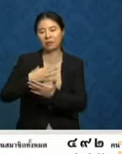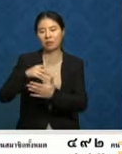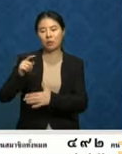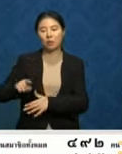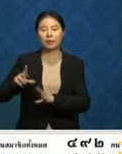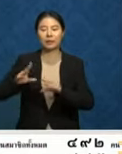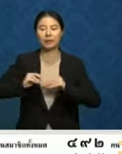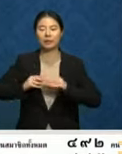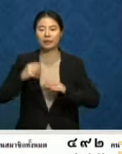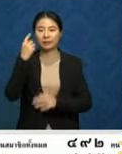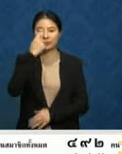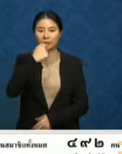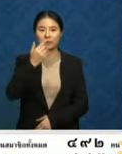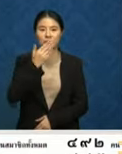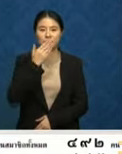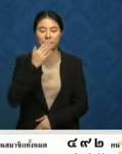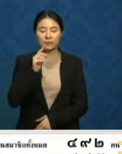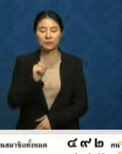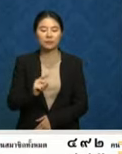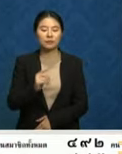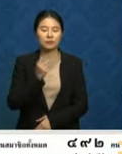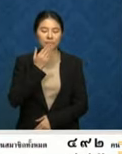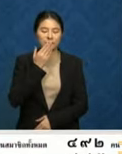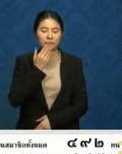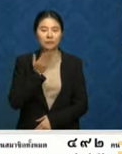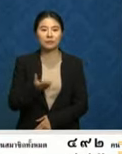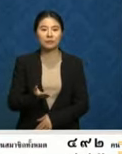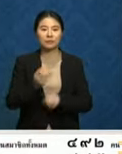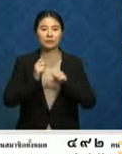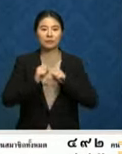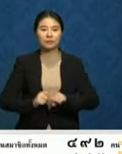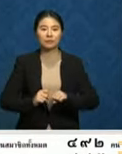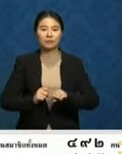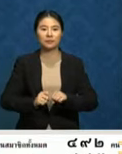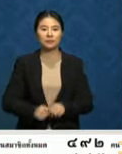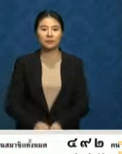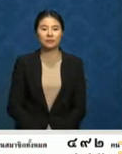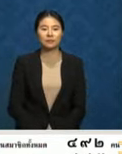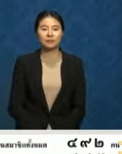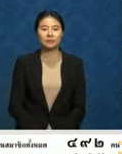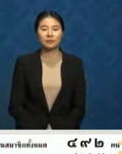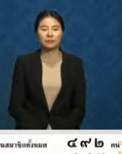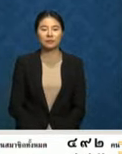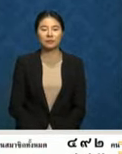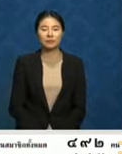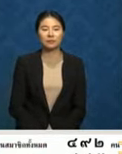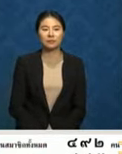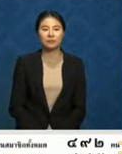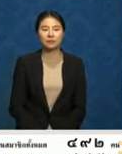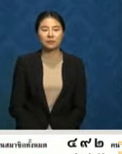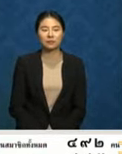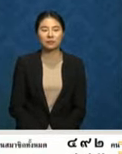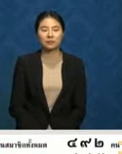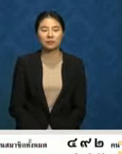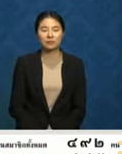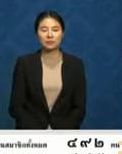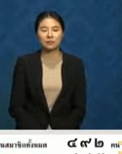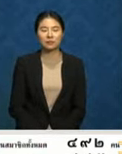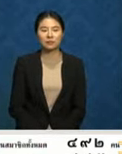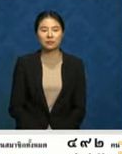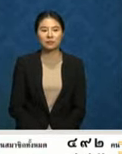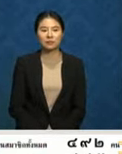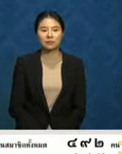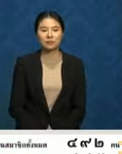ควรงดออกเสียงกรุณากดปุ่มงดออกเสียงครับเชิญเชิญท่านสมาชิกครับ